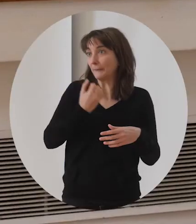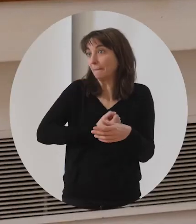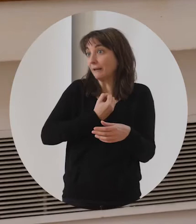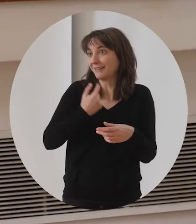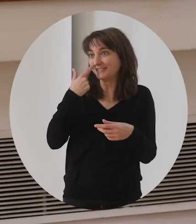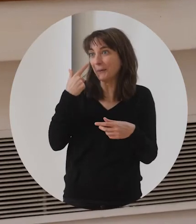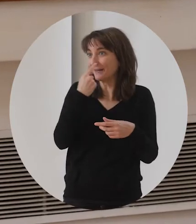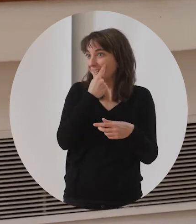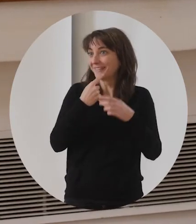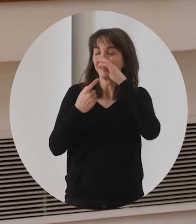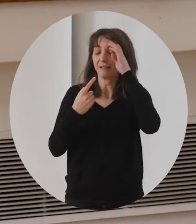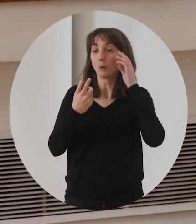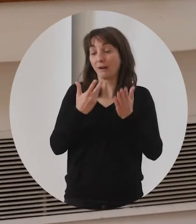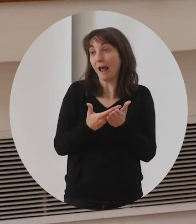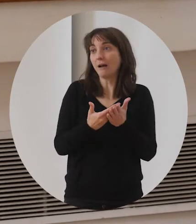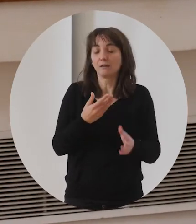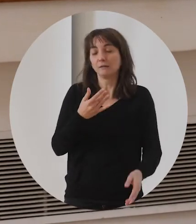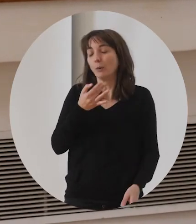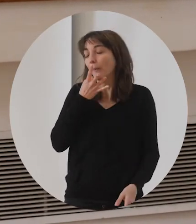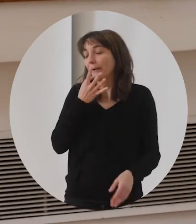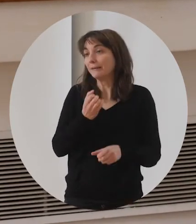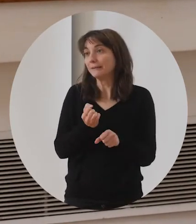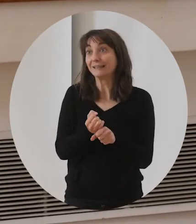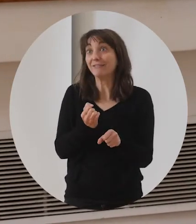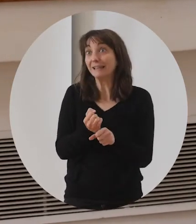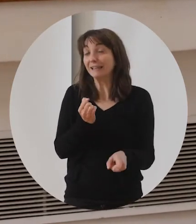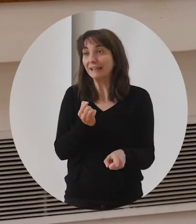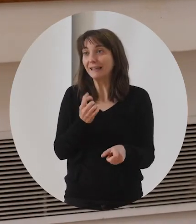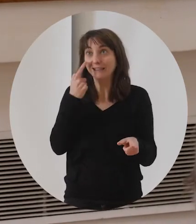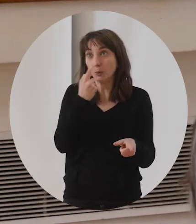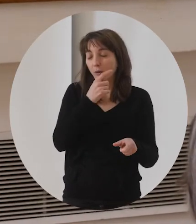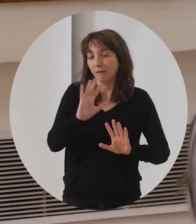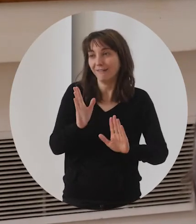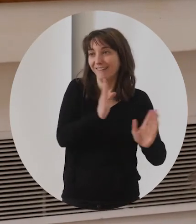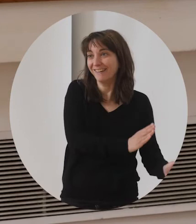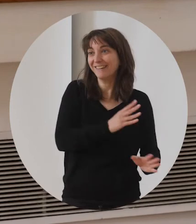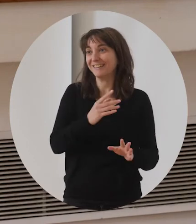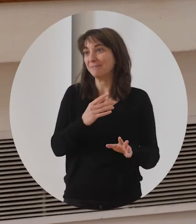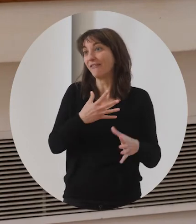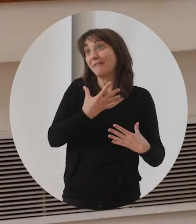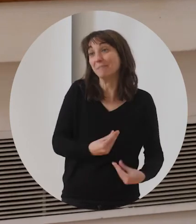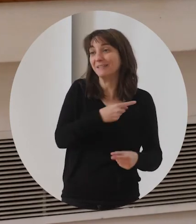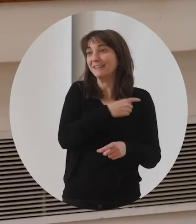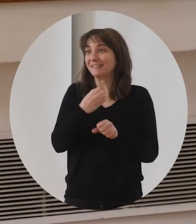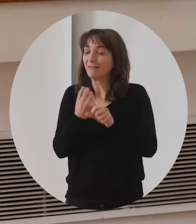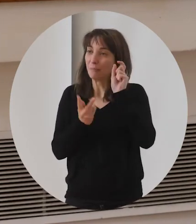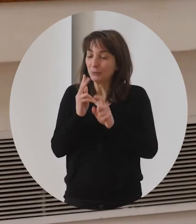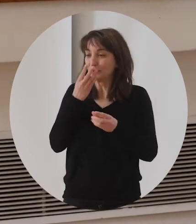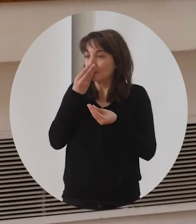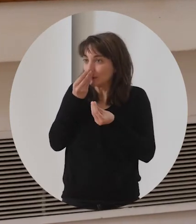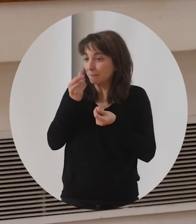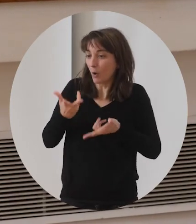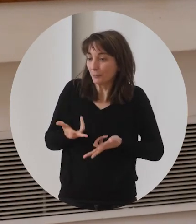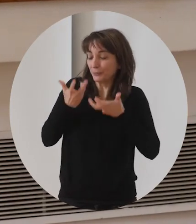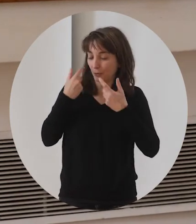l'heure. Et justement, là, on ne va pas travailler forcément la vue, on va travailler autre chose, la proprioception,